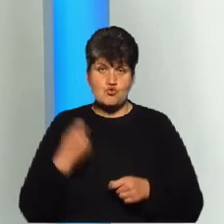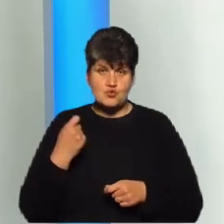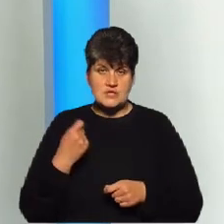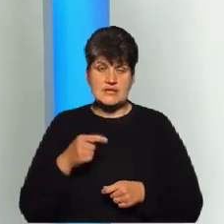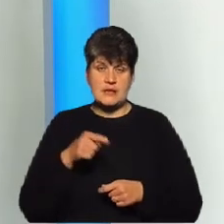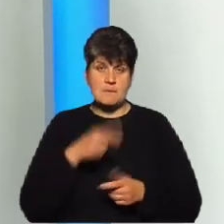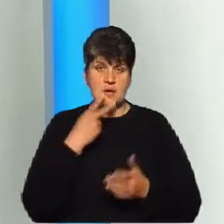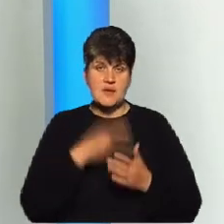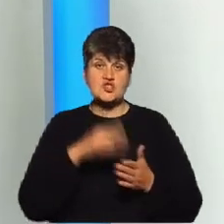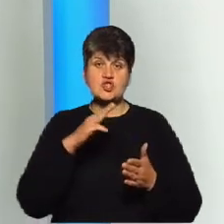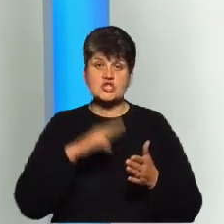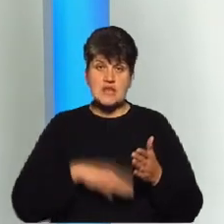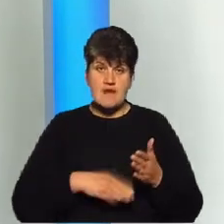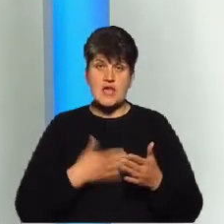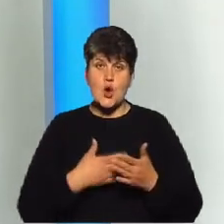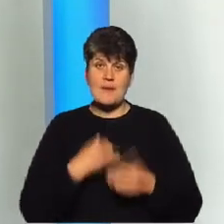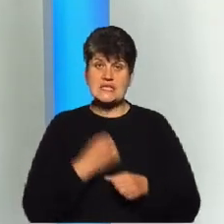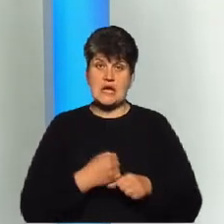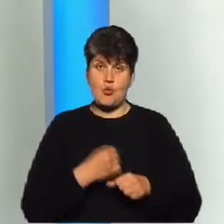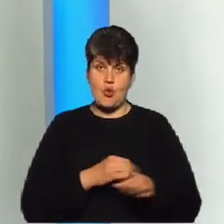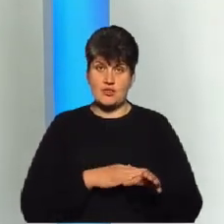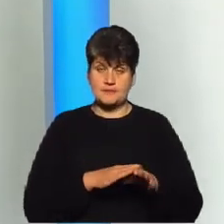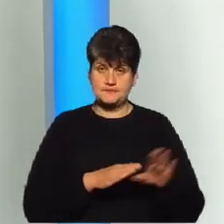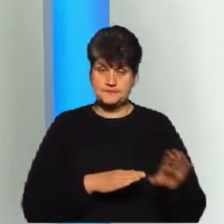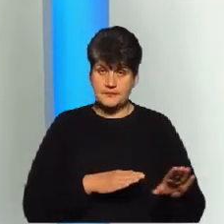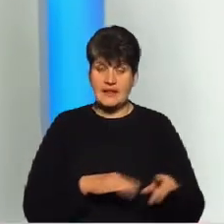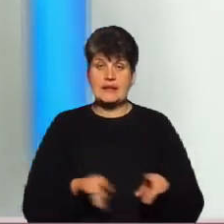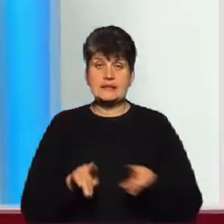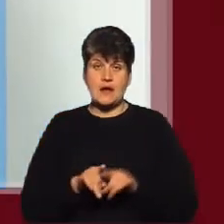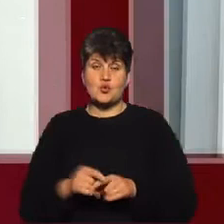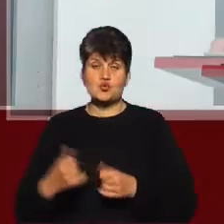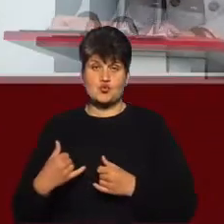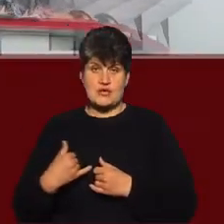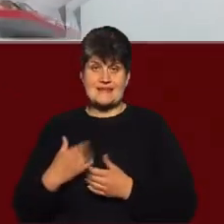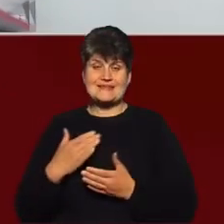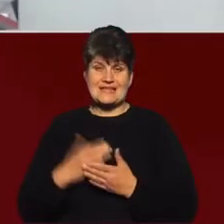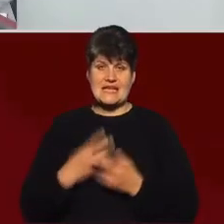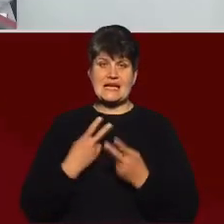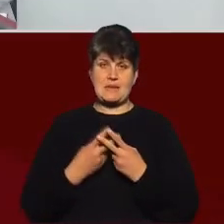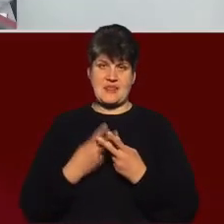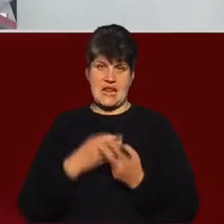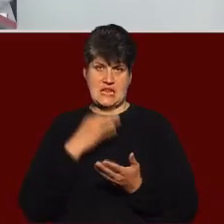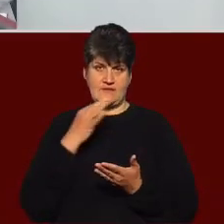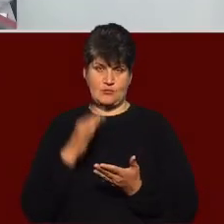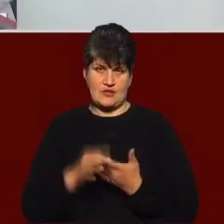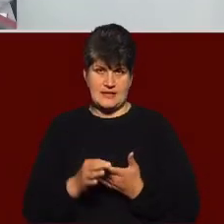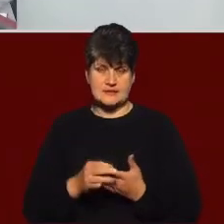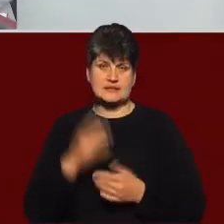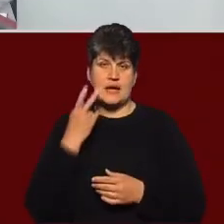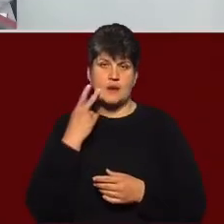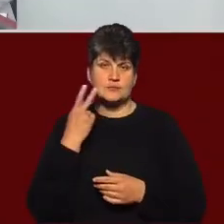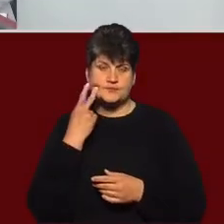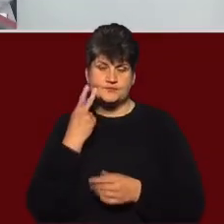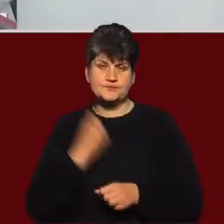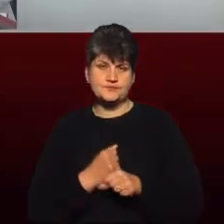передбачено штраф і громадські роботи. Також в нас є кримінальна відповідальність за систематичне вчинення домашнього